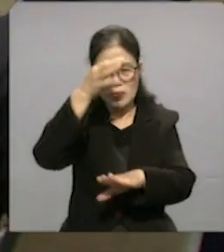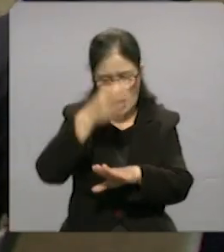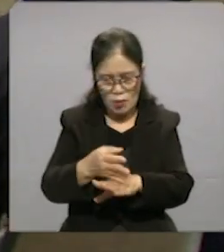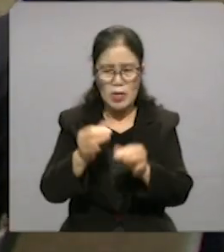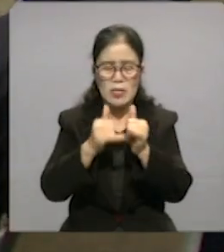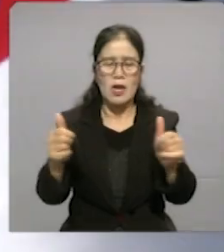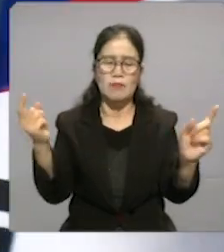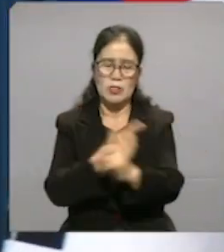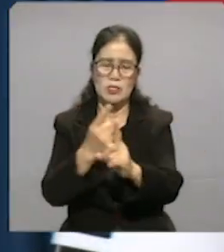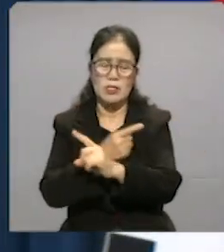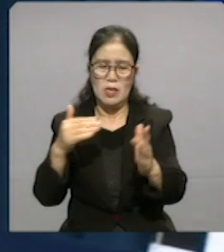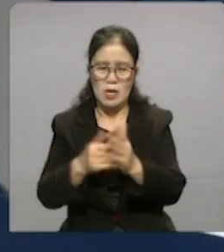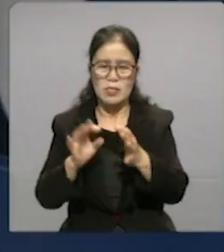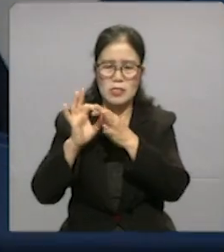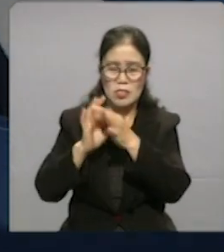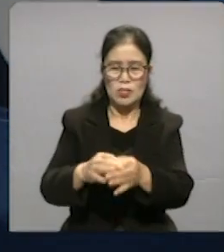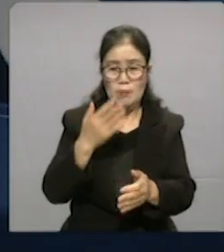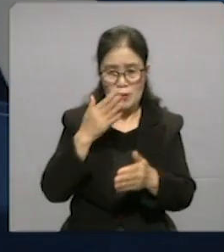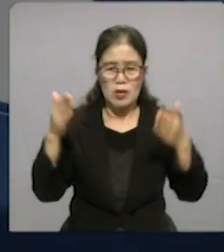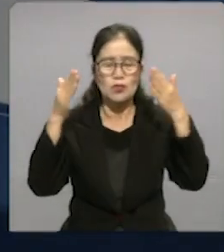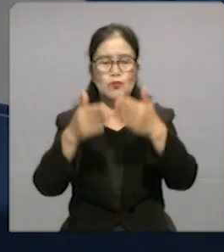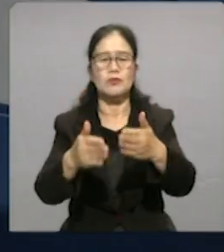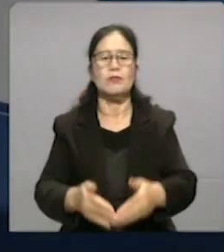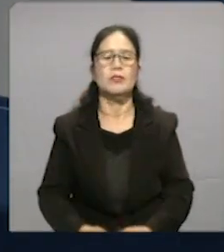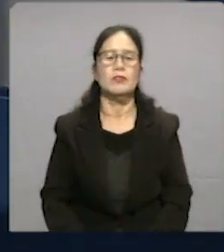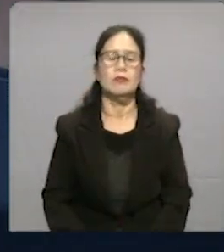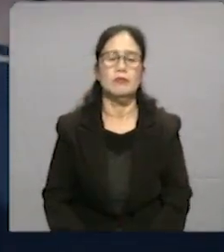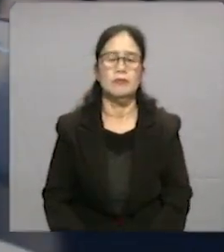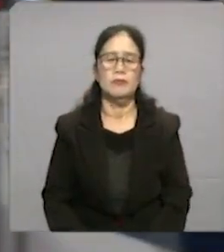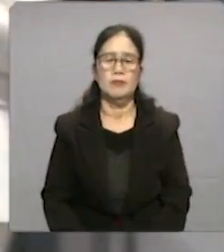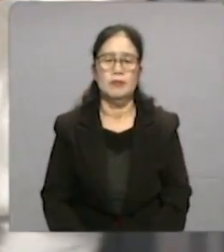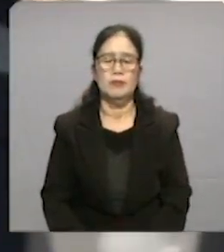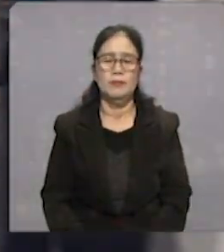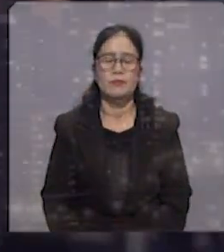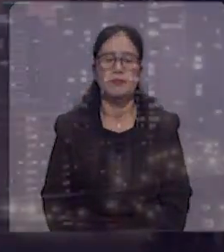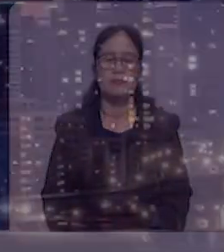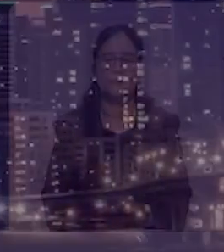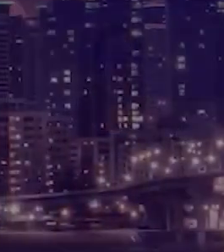쇄신까지 이어질지 주목됩니다. OBS 뉴스 정철호입니다.